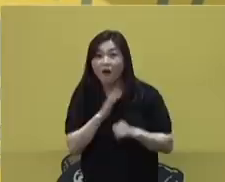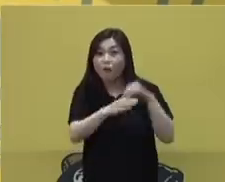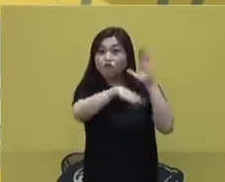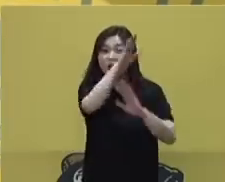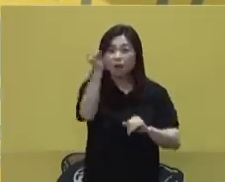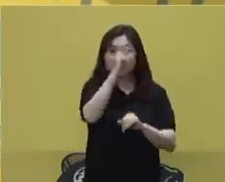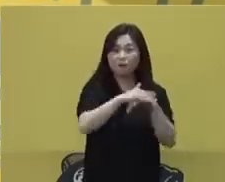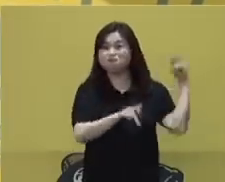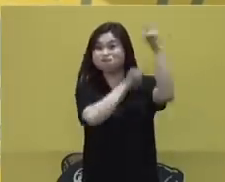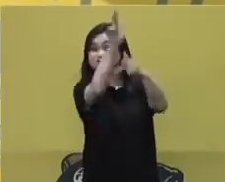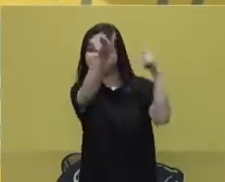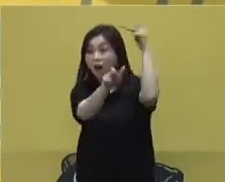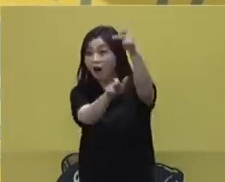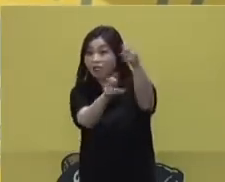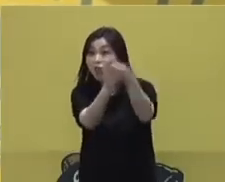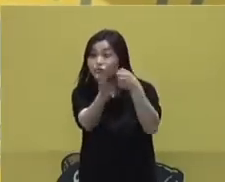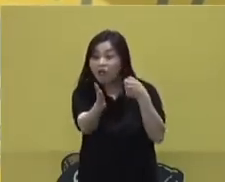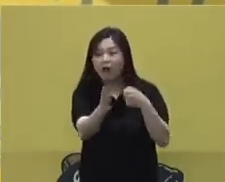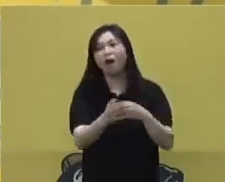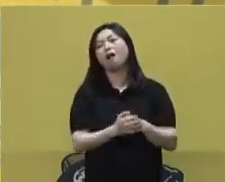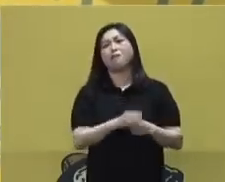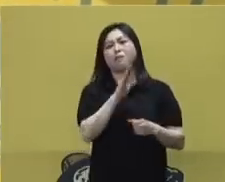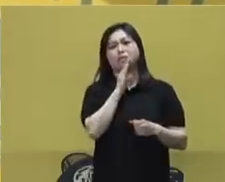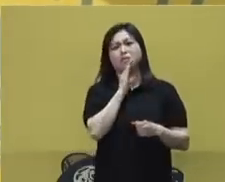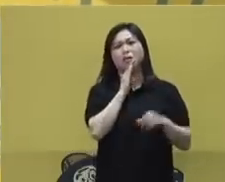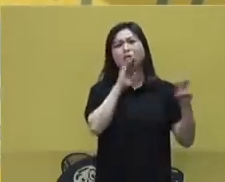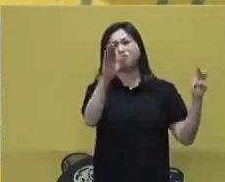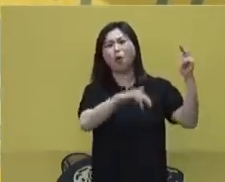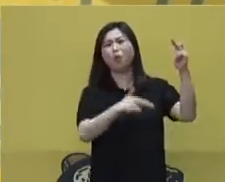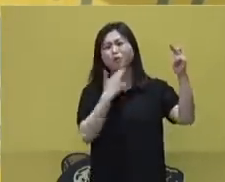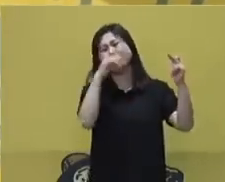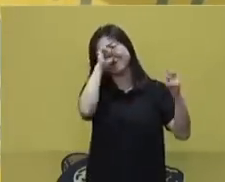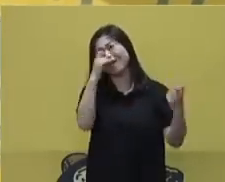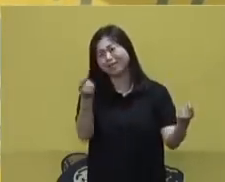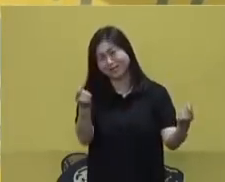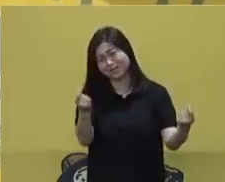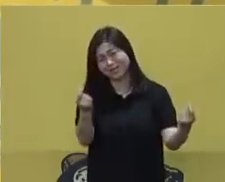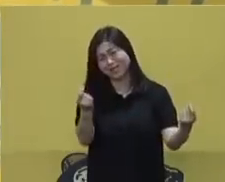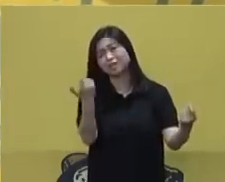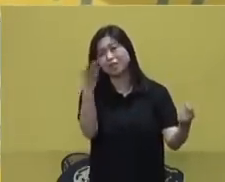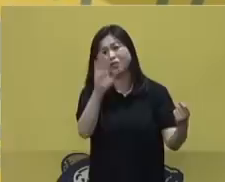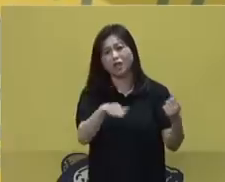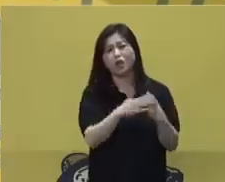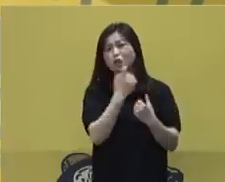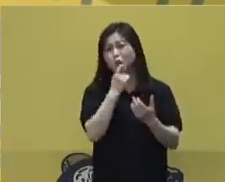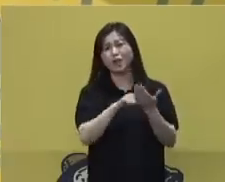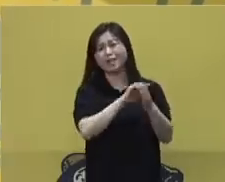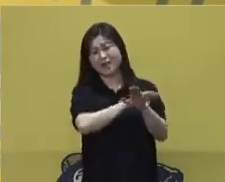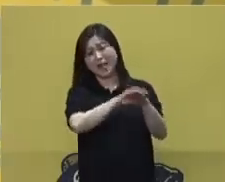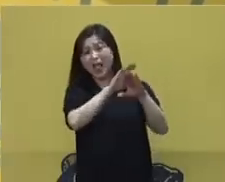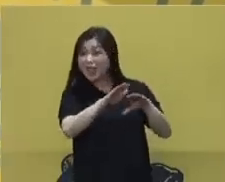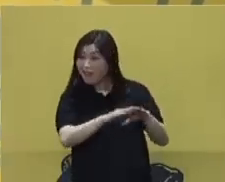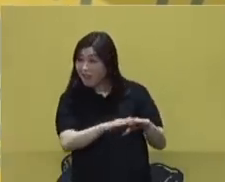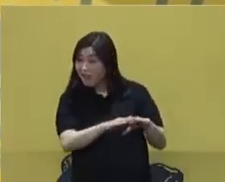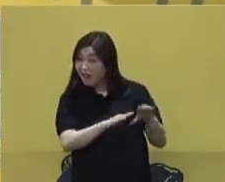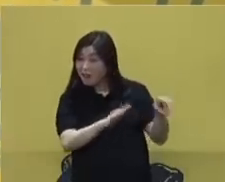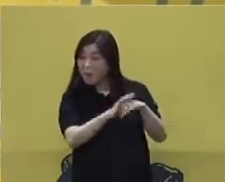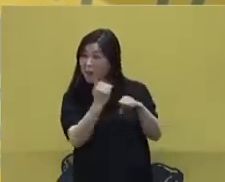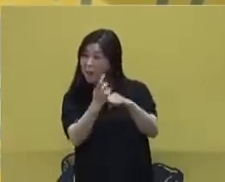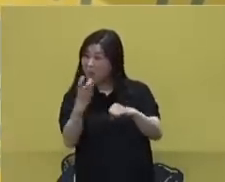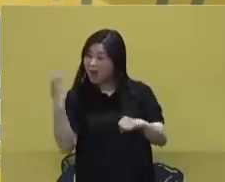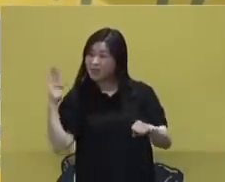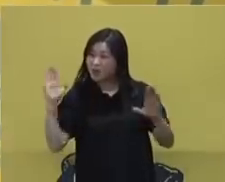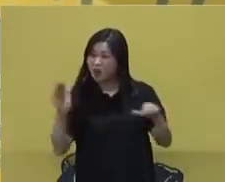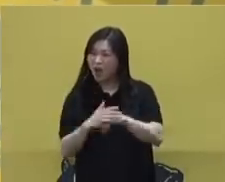북한에서 뭐 쏴가지고요. 이런 일이 없으면 제일 좋겠죠. 근데 그렇게 쉽게 잘 풀릴 것 같으면 몇십 년 동안